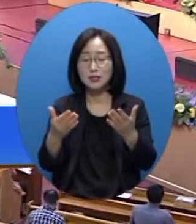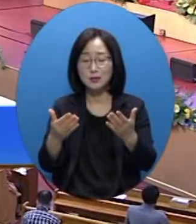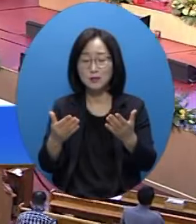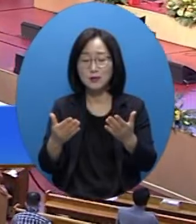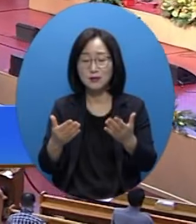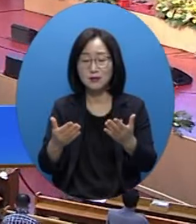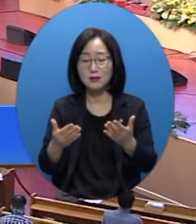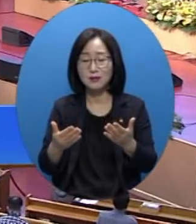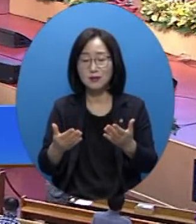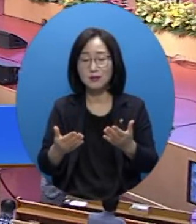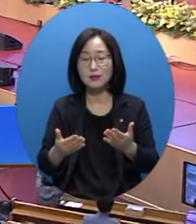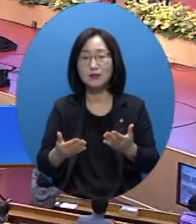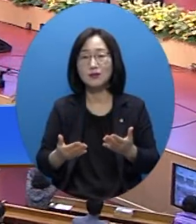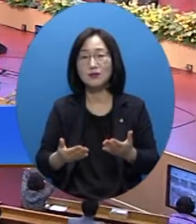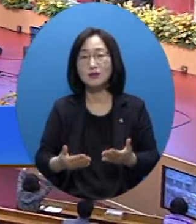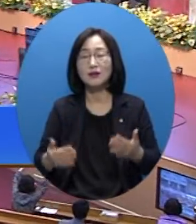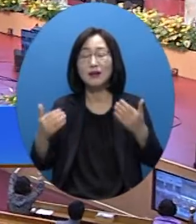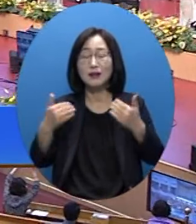주셨으며